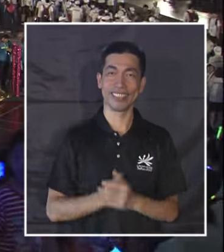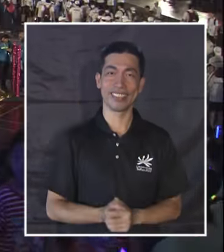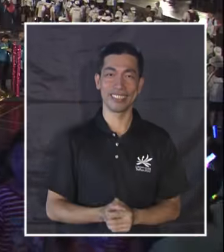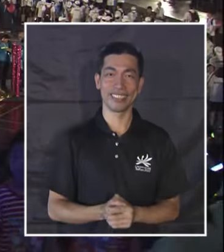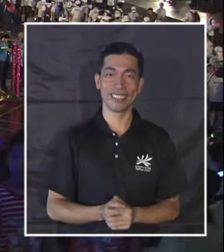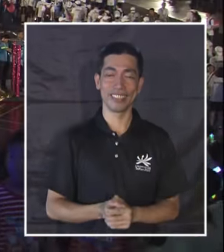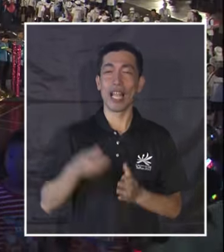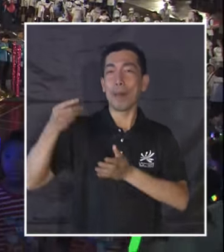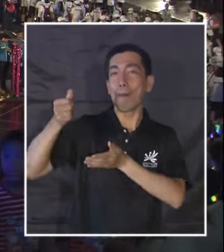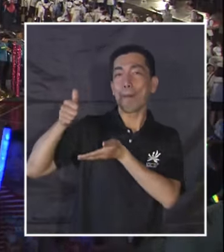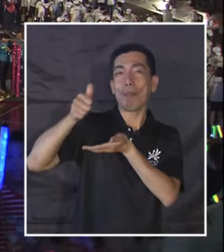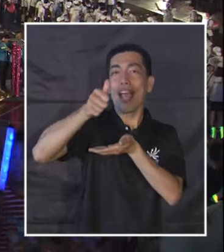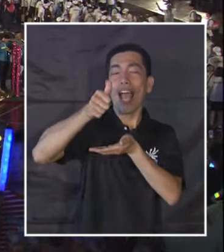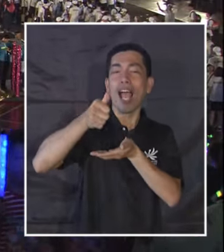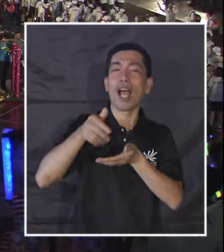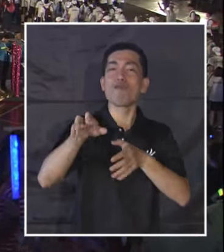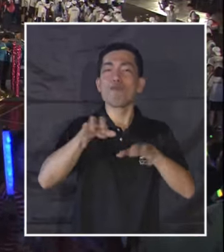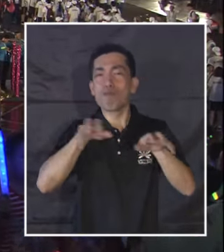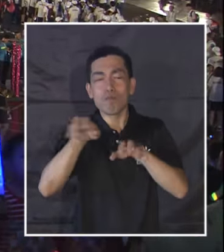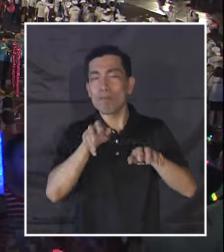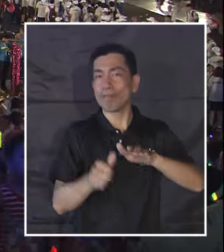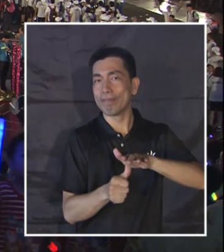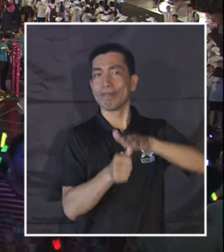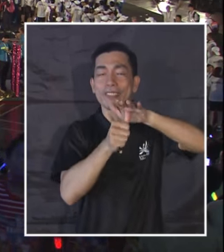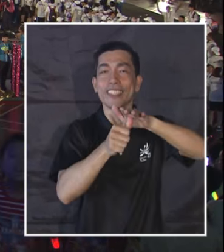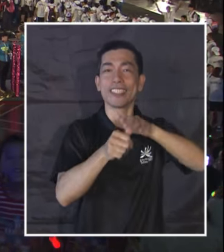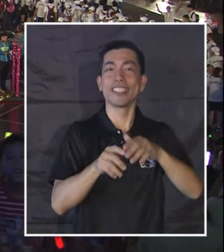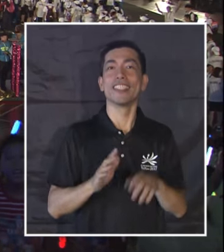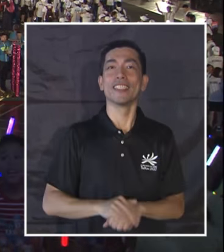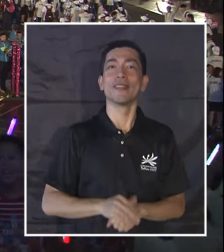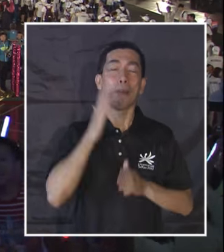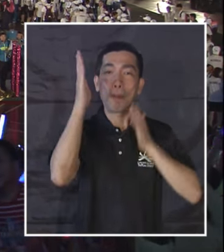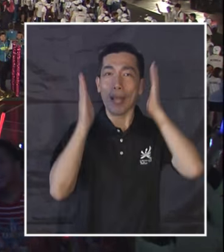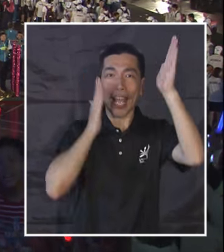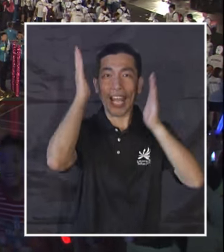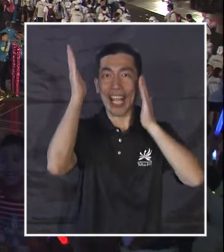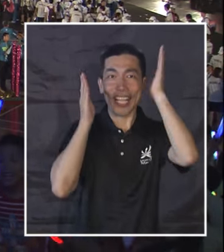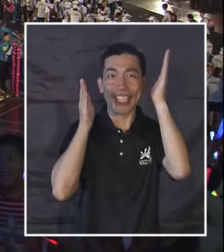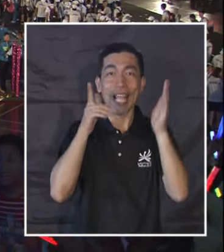西亚的 Lim Hong Tag， Welcome。